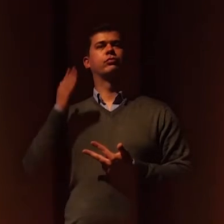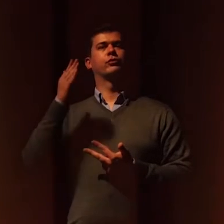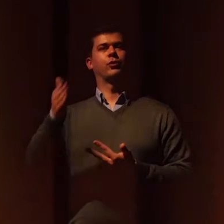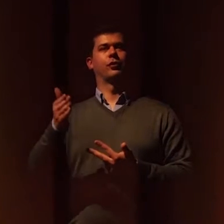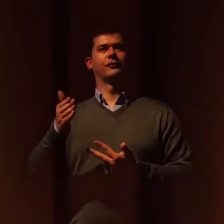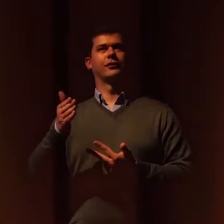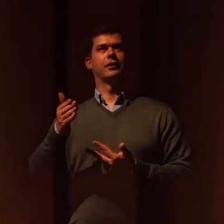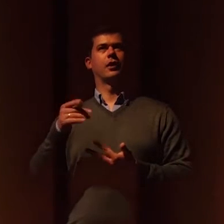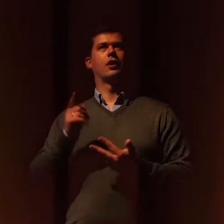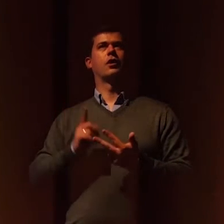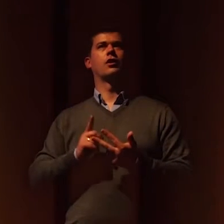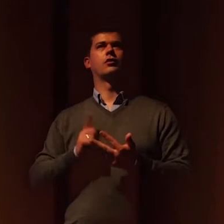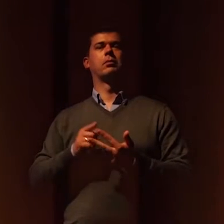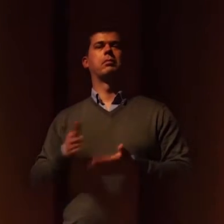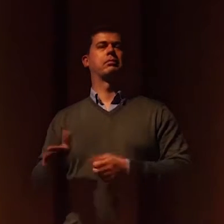cli